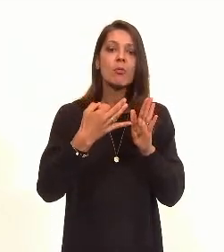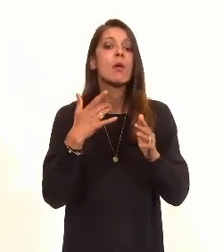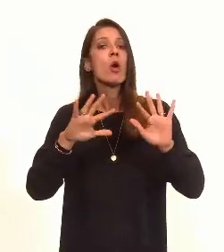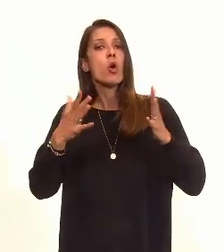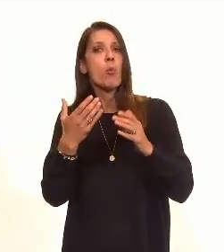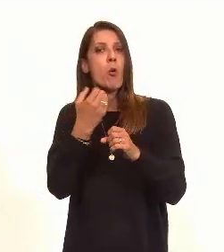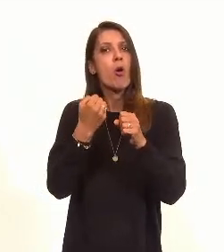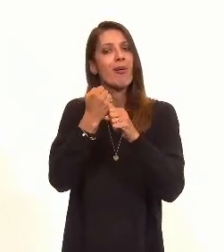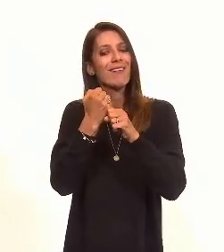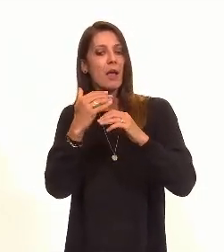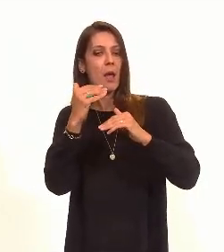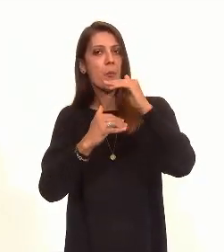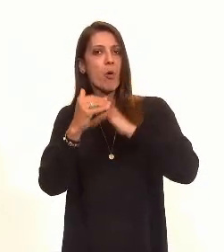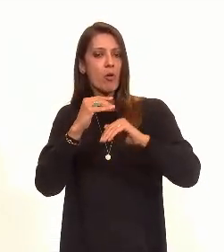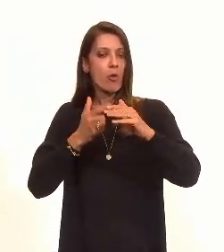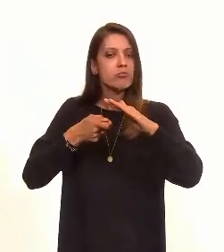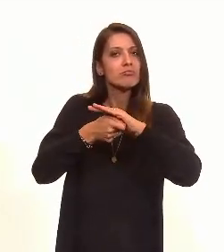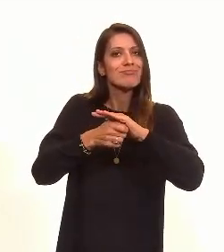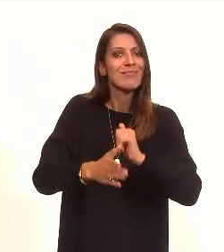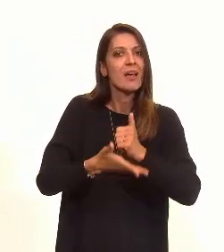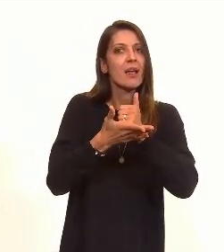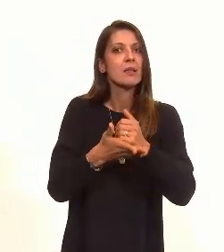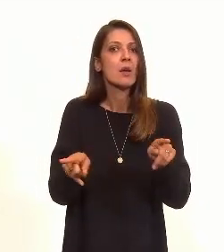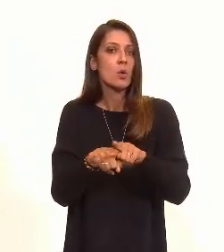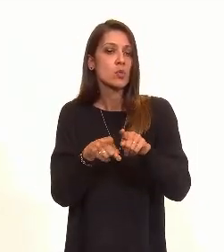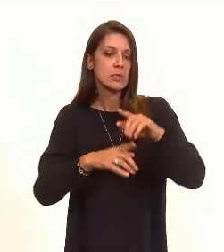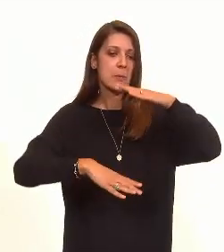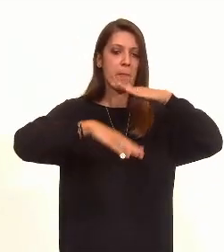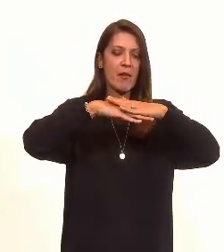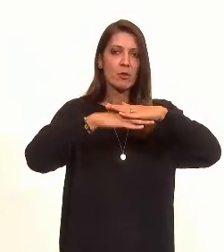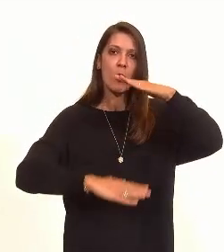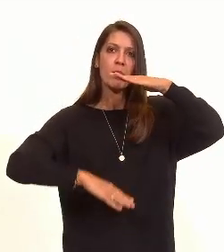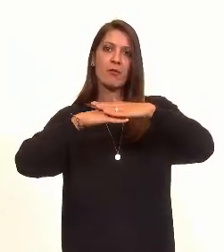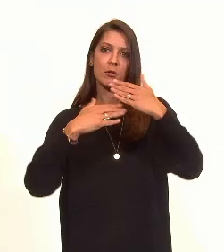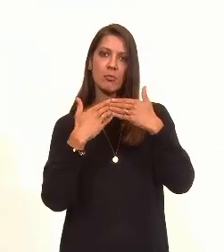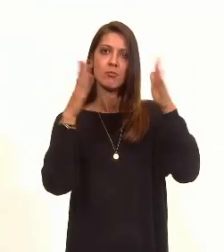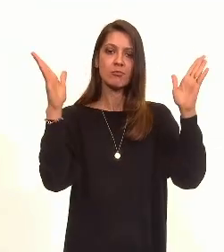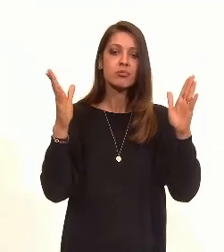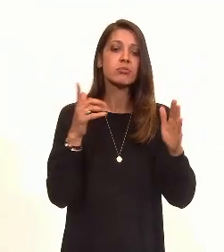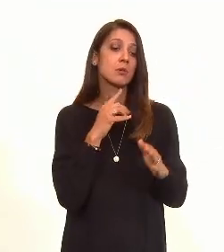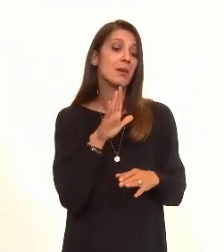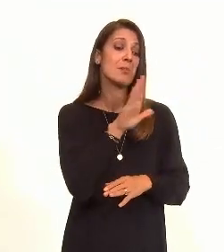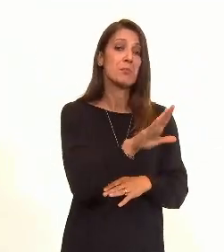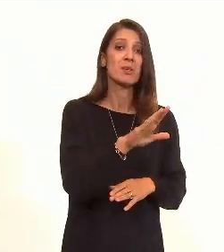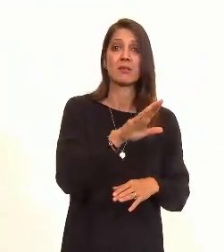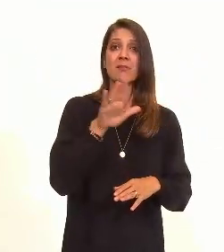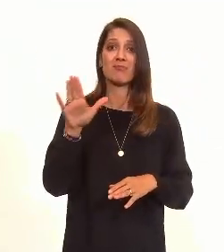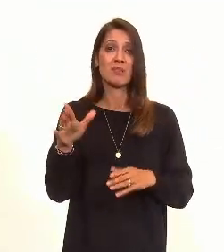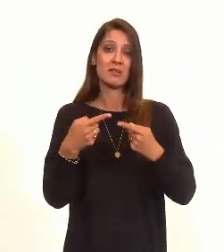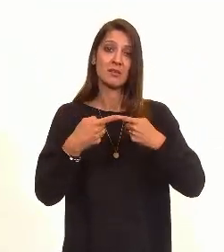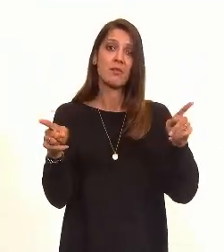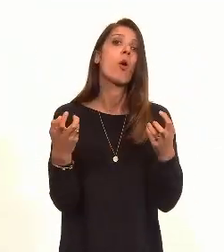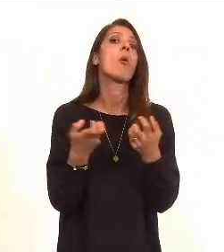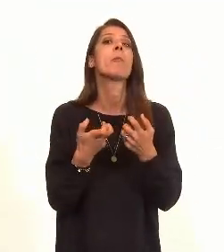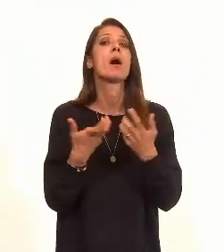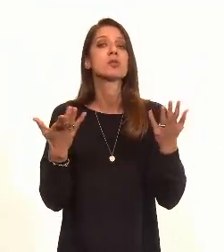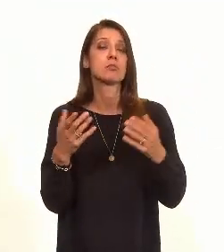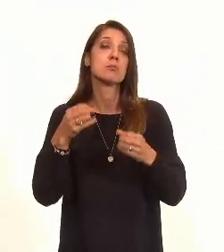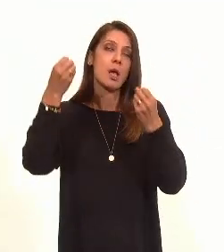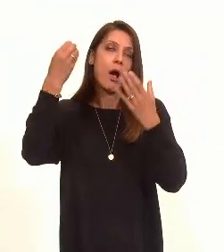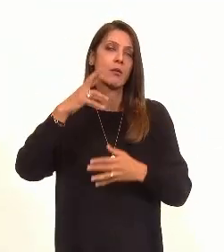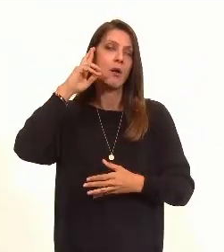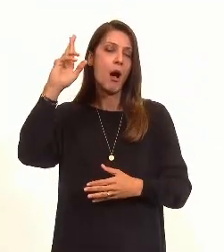ainsi que les règles de plafonnement et les possibilités de déplafonnement sont différents selon qu'on est dans l'APA ou dans la PCH. Par exemple, et bien que c'est rare, c'est vrai